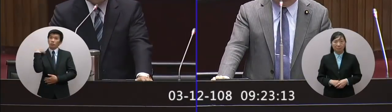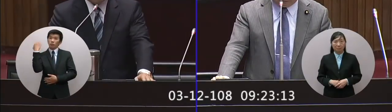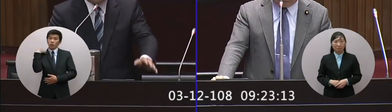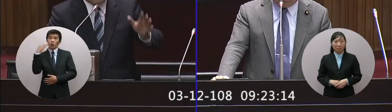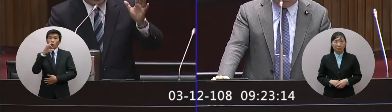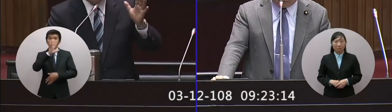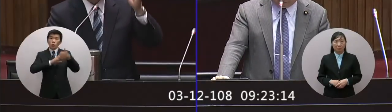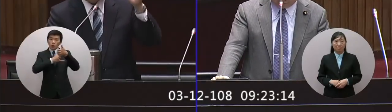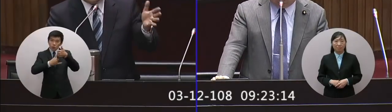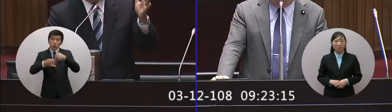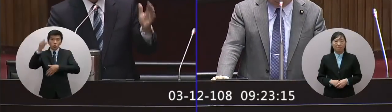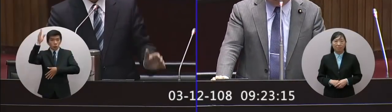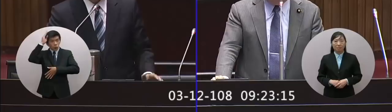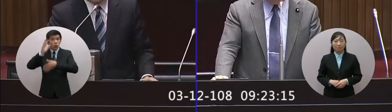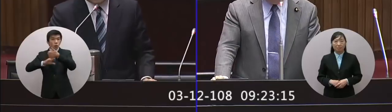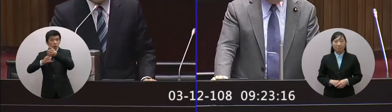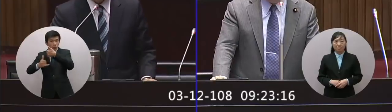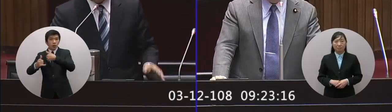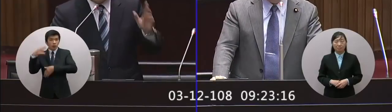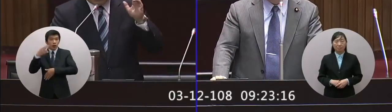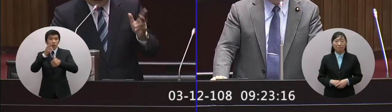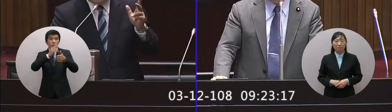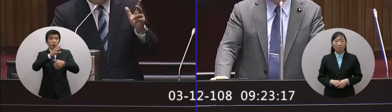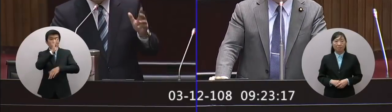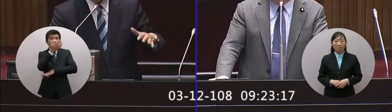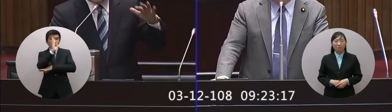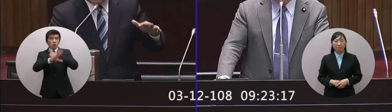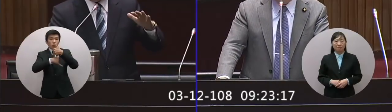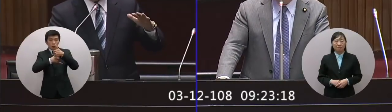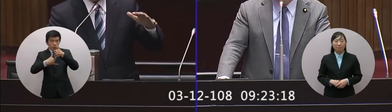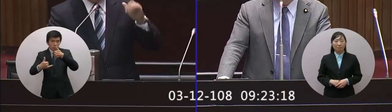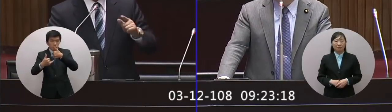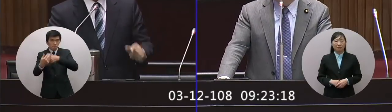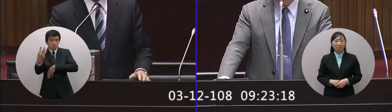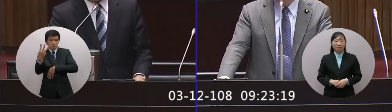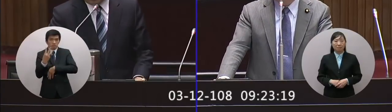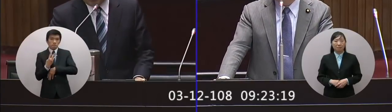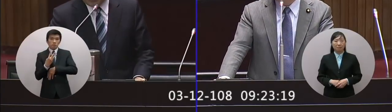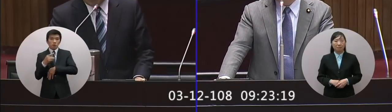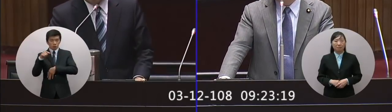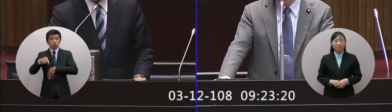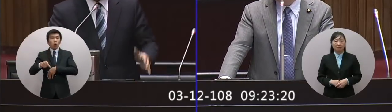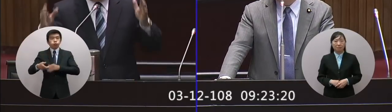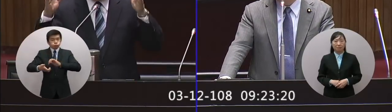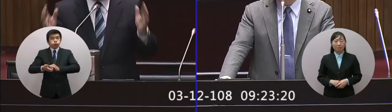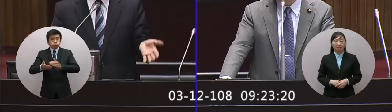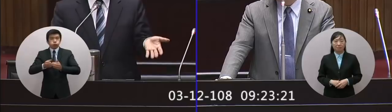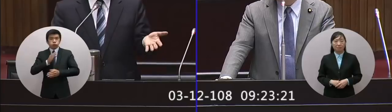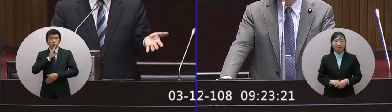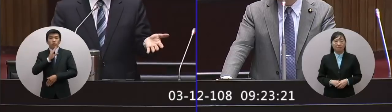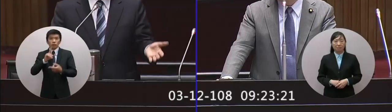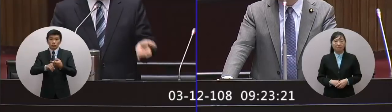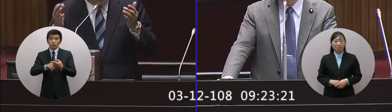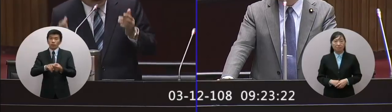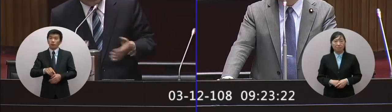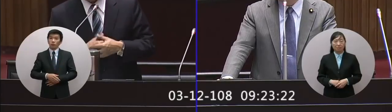慧委员、林淑伟还请吴哲成政委到现场，这个确实非常有必要。那既然